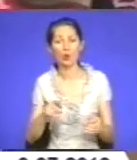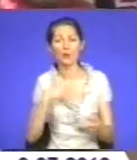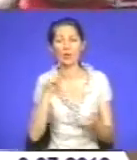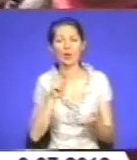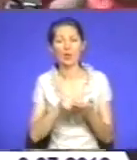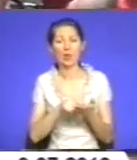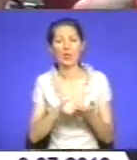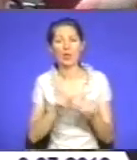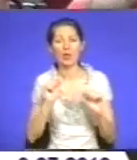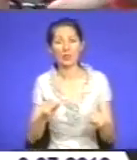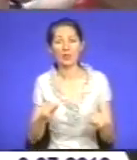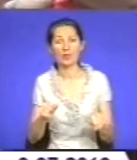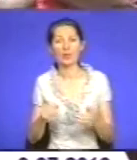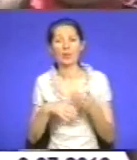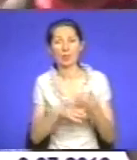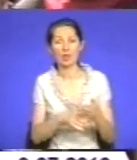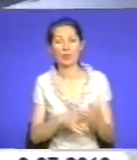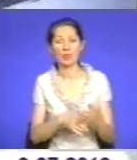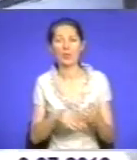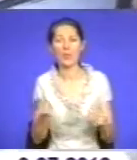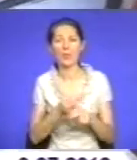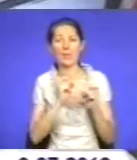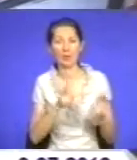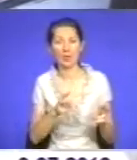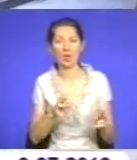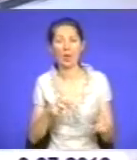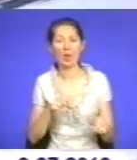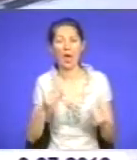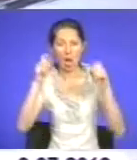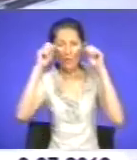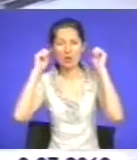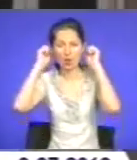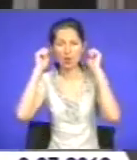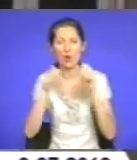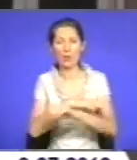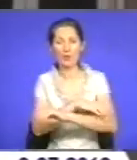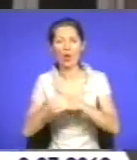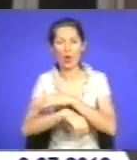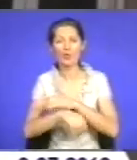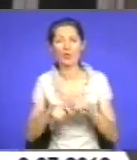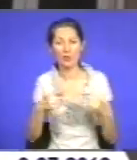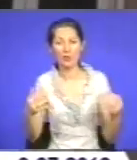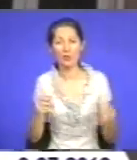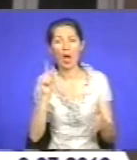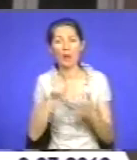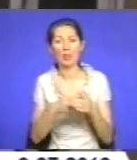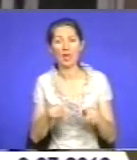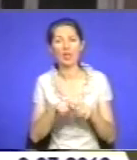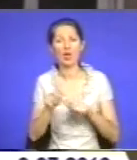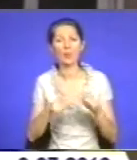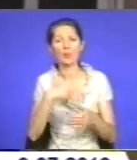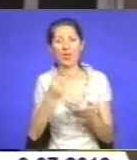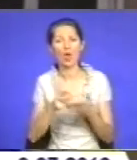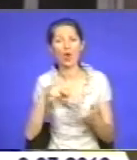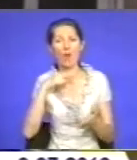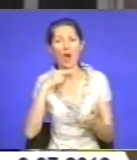засобів пасивної безпеки під час їзди на двоколіснику, велошоломів, наколінників тощо. Мета даного велопробігу – привернути увагу громадськості